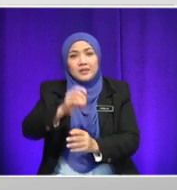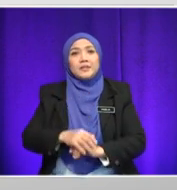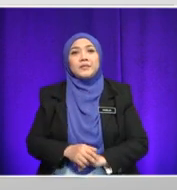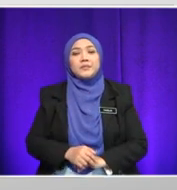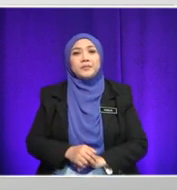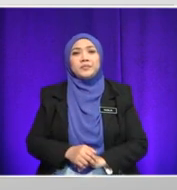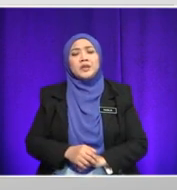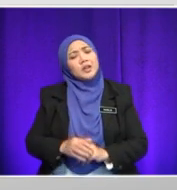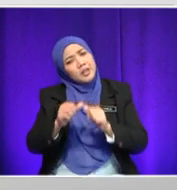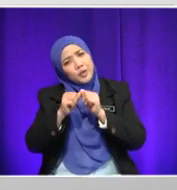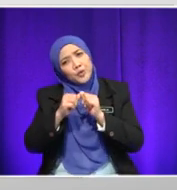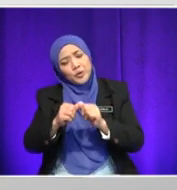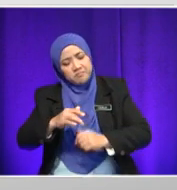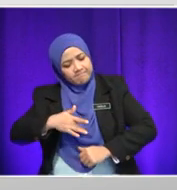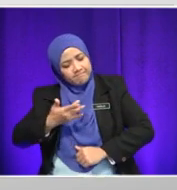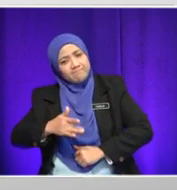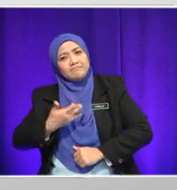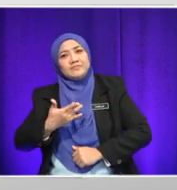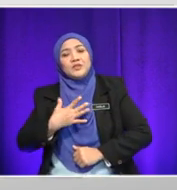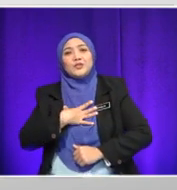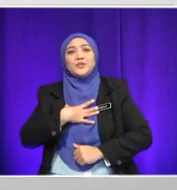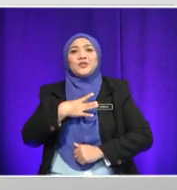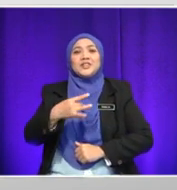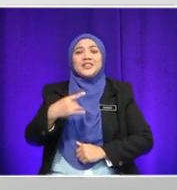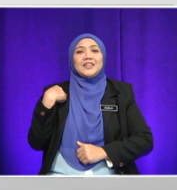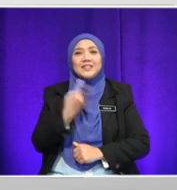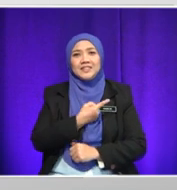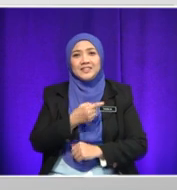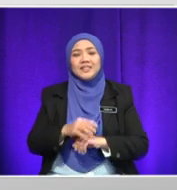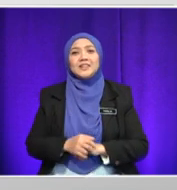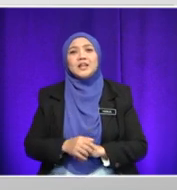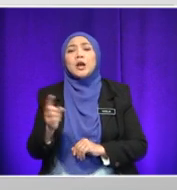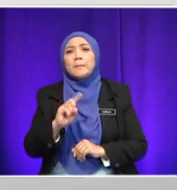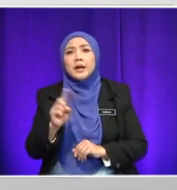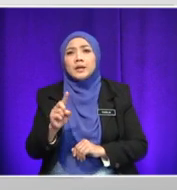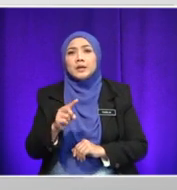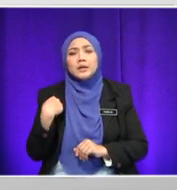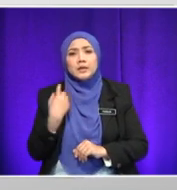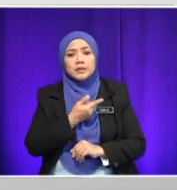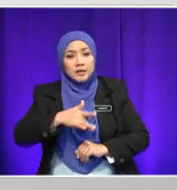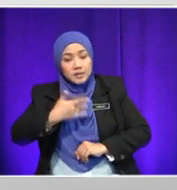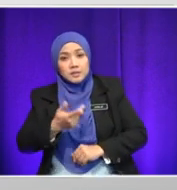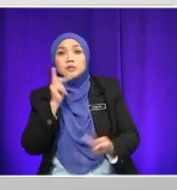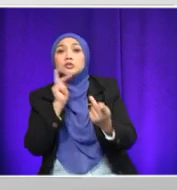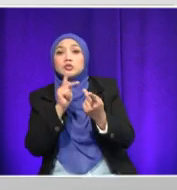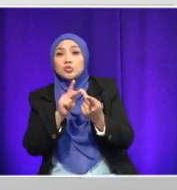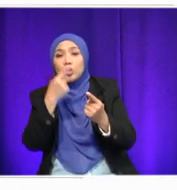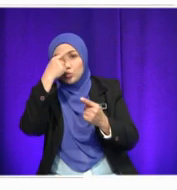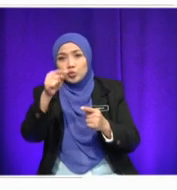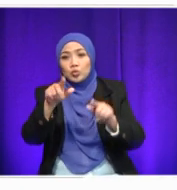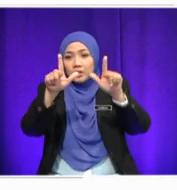rasa kita sendiri dan kesesuaian ruang dimana yang patut kita meletakkan ruang ataupun bunga yang kita gubah